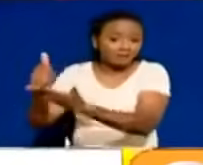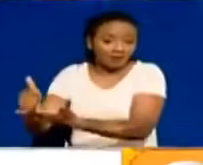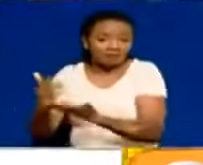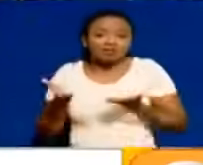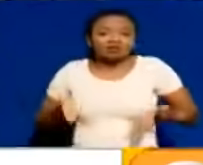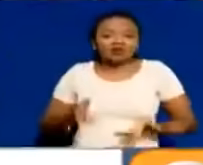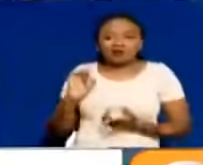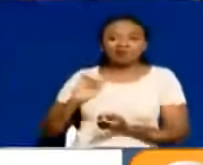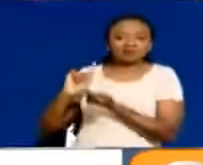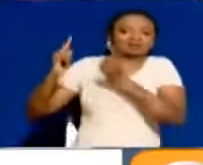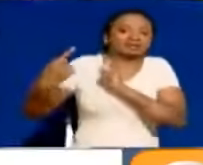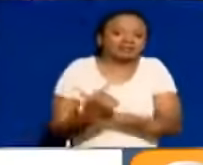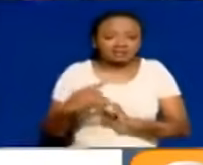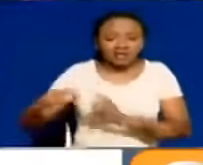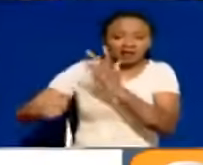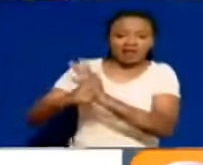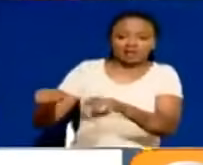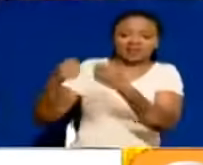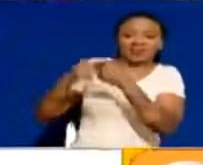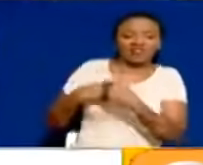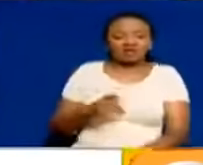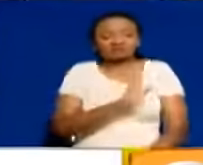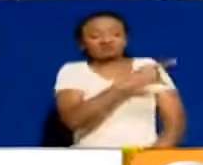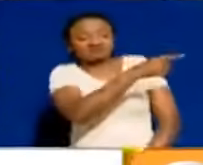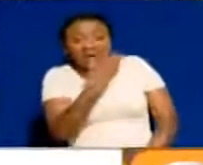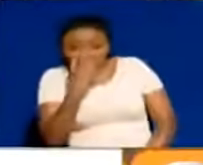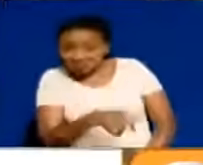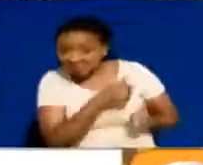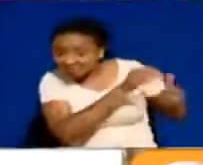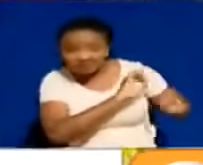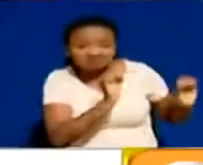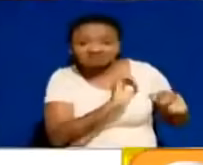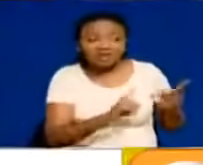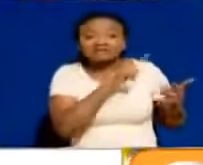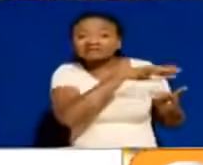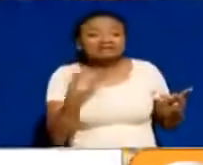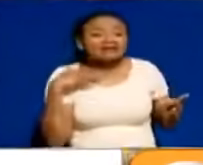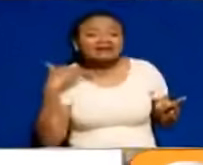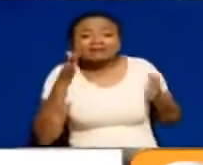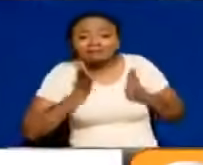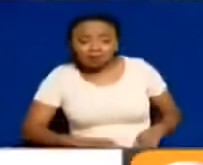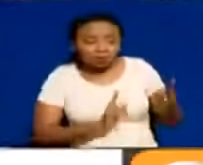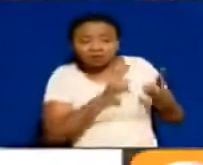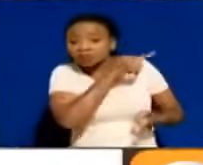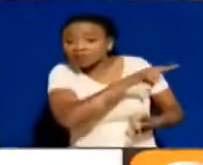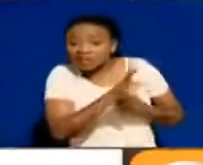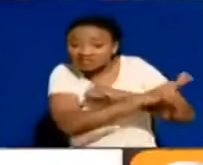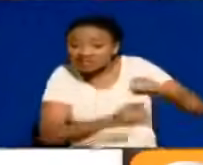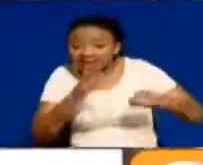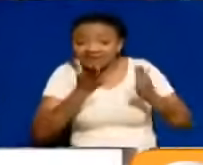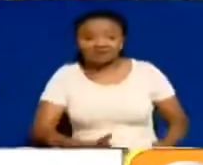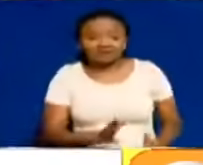Sasa wameanza kuniita majina. Oh, Ruto si mzuri. Oh, sijui Ruto ni mkora. Oh, sijui Ruto ni